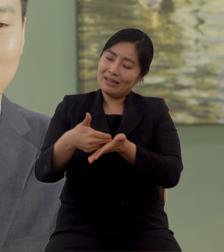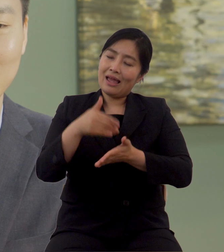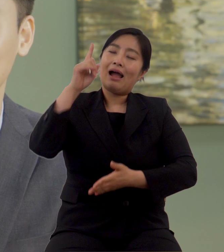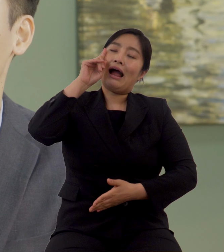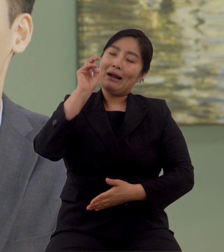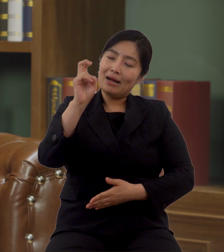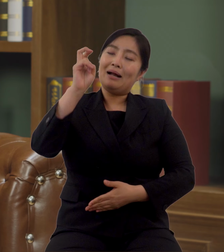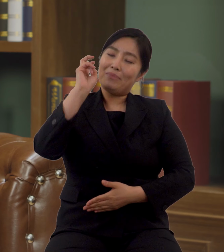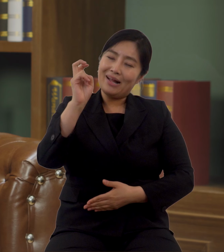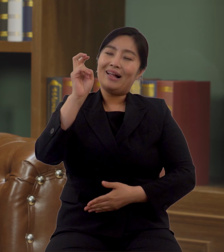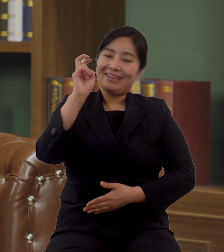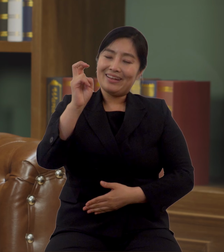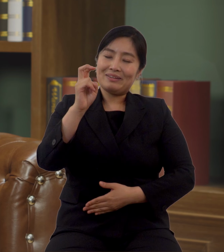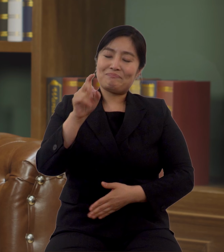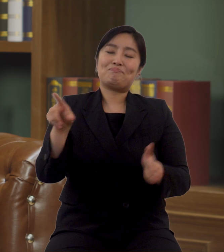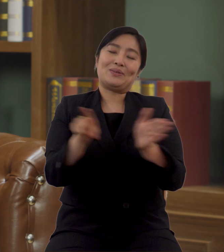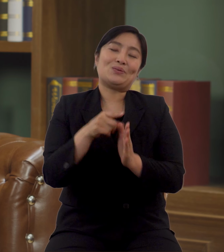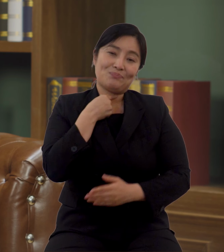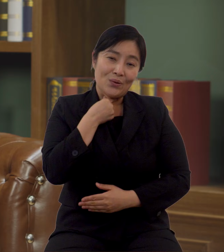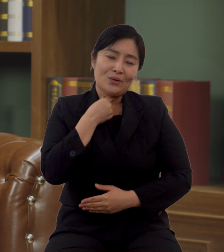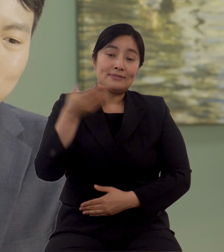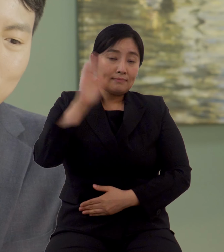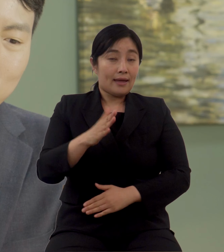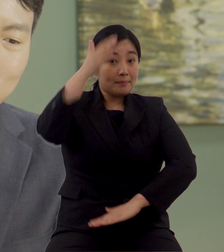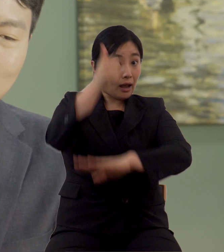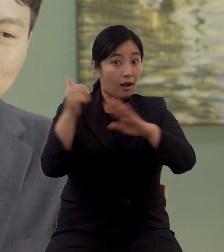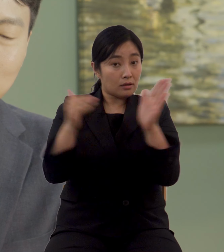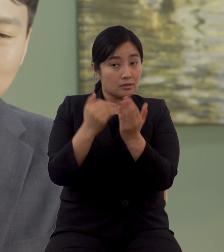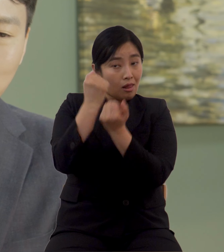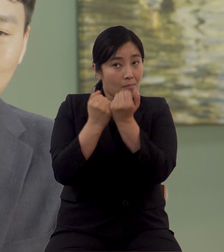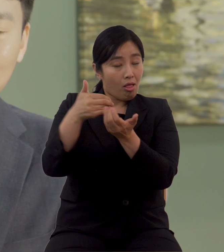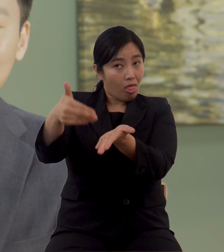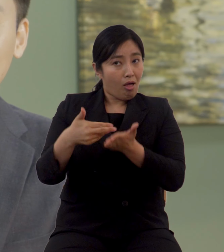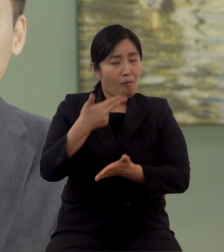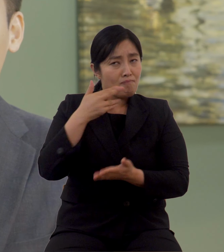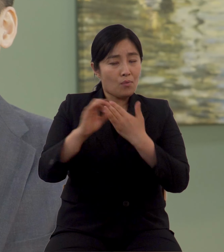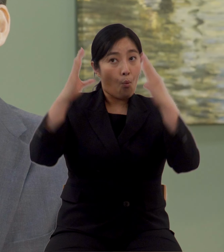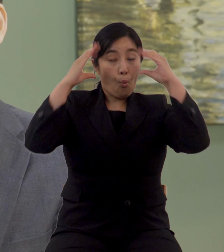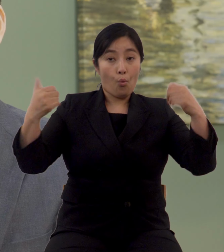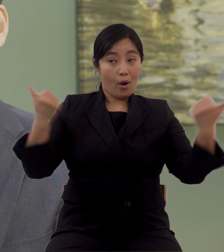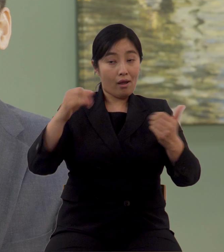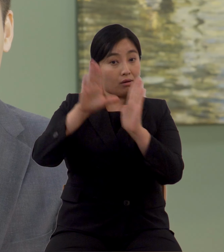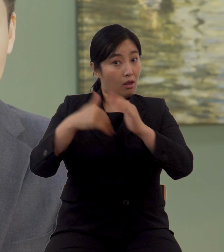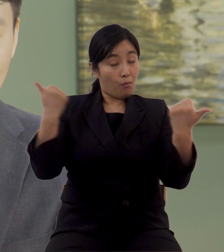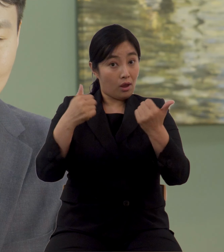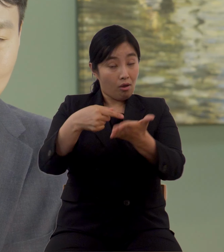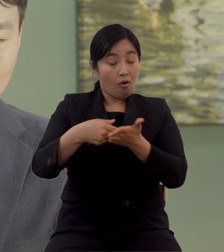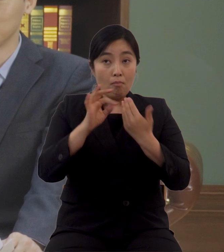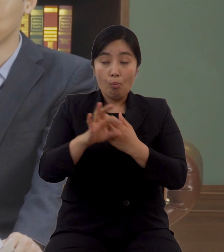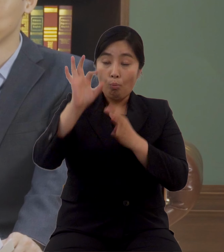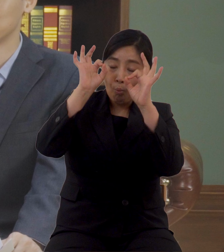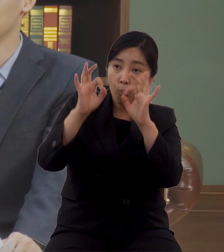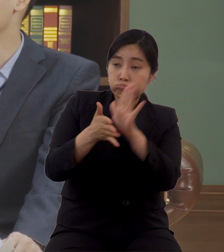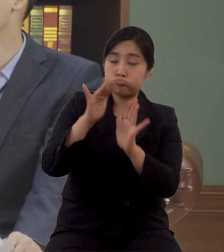아마 제시됐겠지라고 이제 그렇게 믿고 싶은데요. 그런데 이제 끝까지 이게 설명이 제시가 안 되면은, 공개적인 회의석상에서 제시가 안